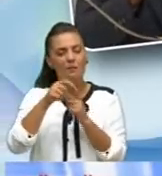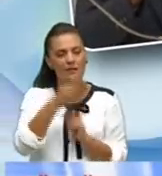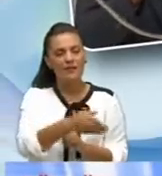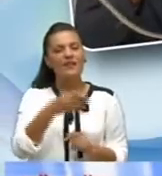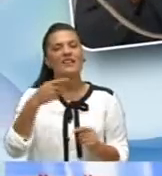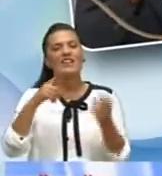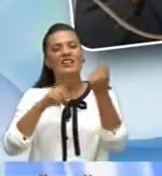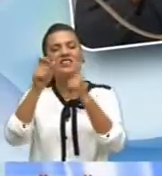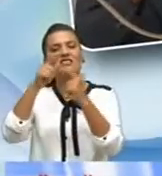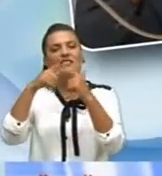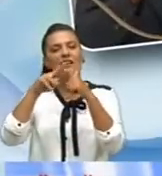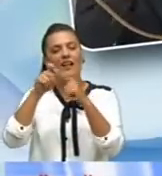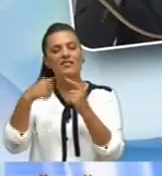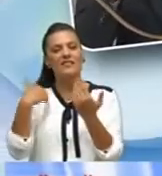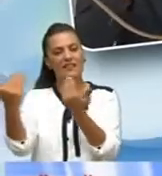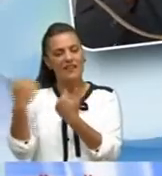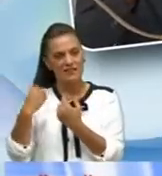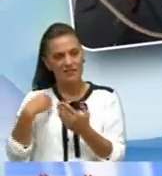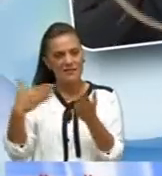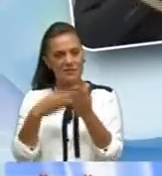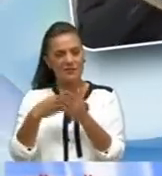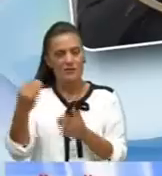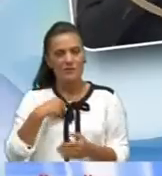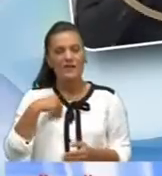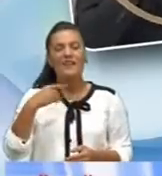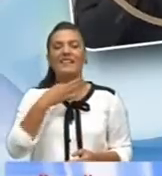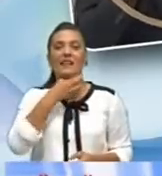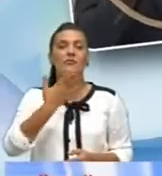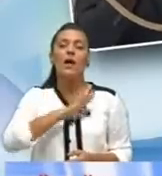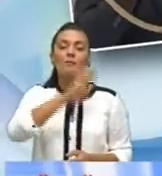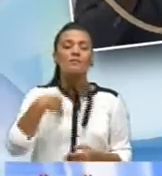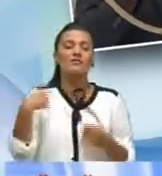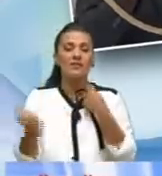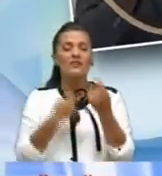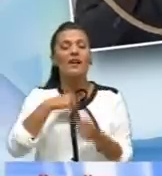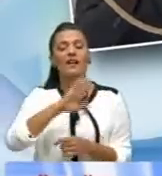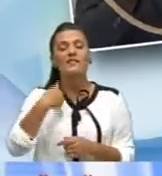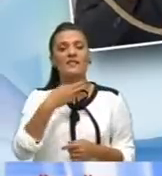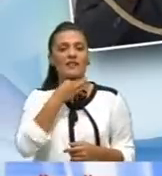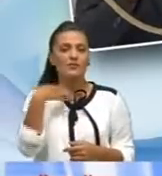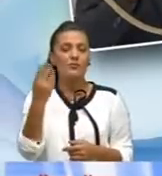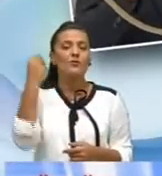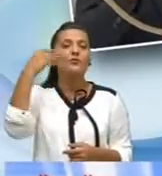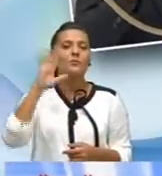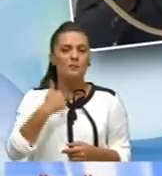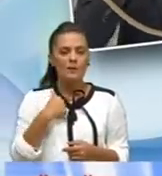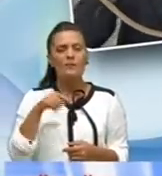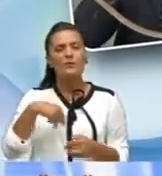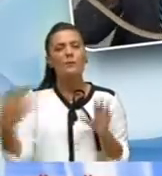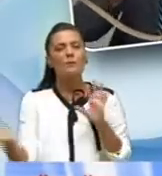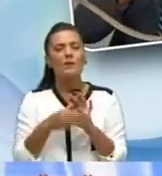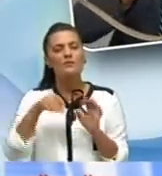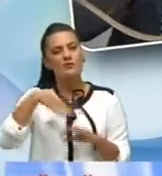bizi destekledi. Bütün destekleyenlere ve mesai arkadaşlarıma da teşekkür etmeyi unutmayayım kesinlikle, bu arada. Şimdi o zaman ben şöyle bağlayacağım, sonra da